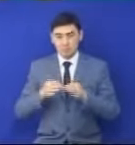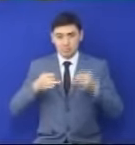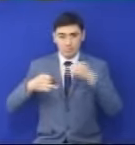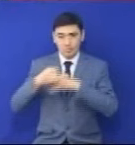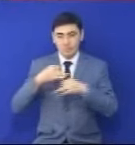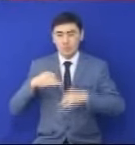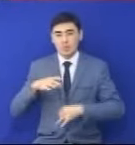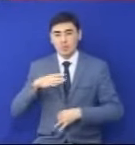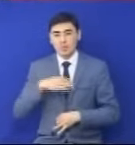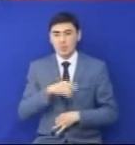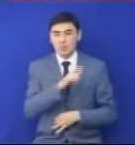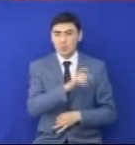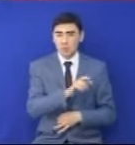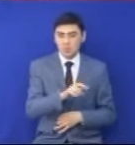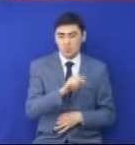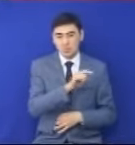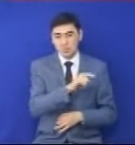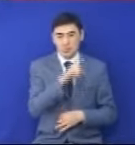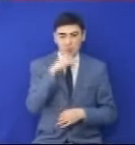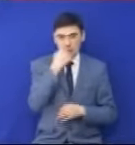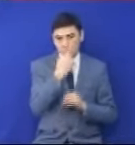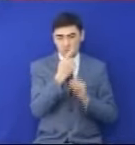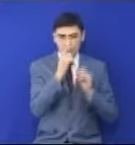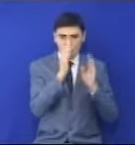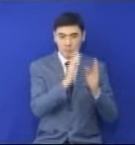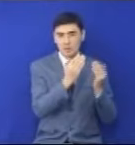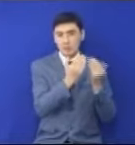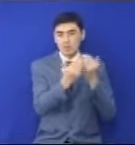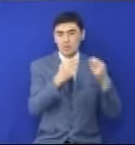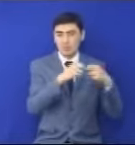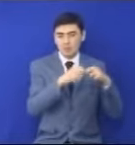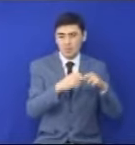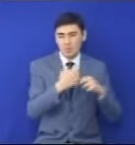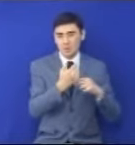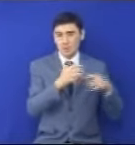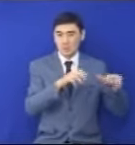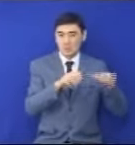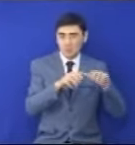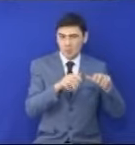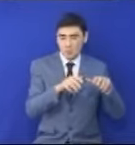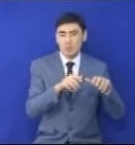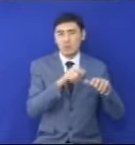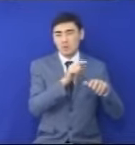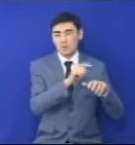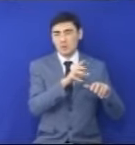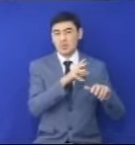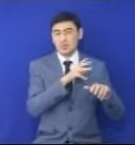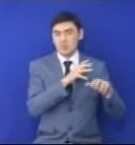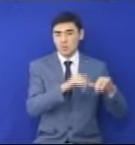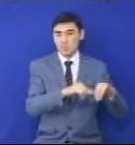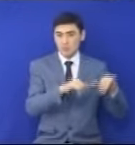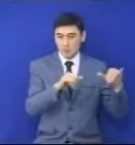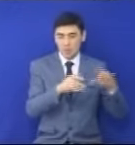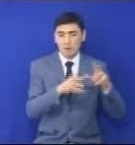халыққа жекеменшік тұлғалардың қызметін көрсетуі жемқорлық деректерінің екі есеге жуық қысқаруына сеп болған. 2016